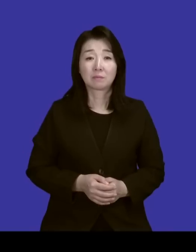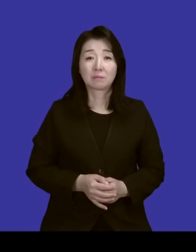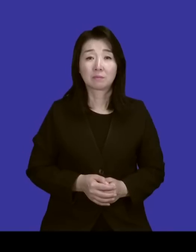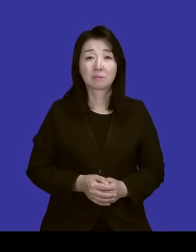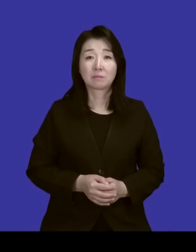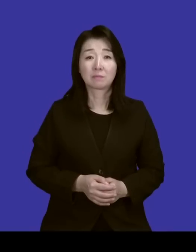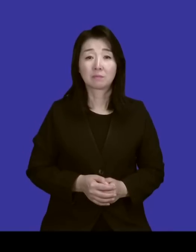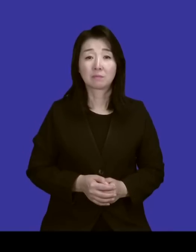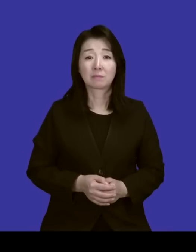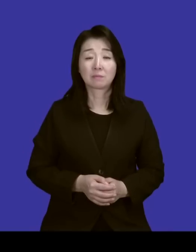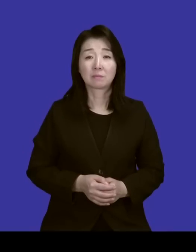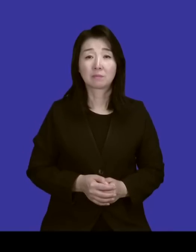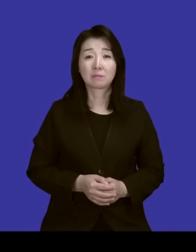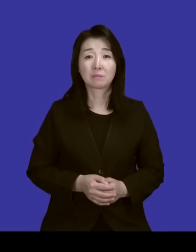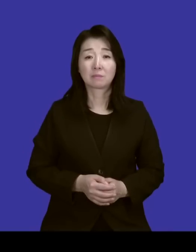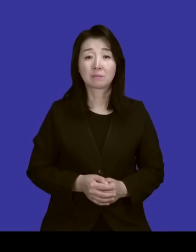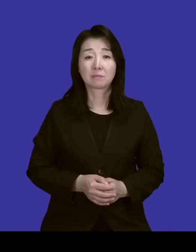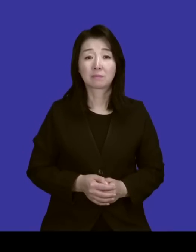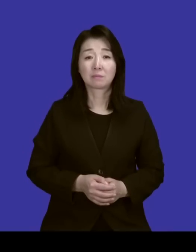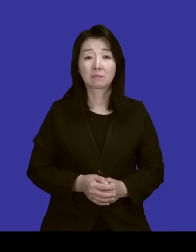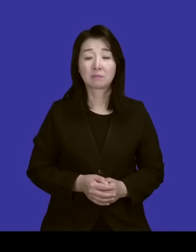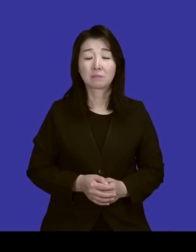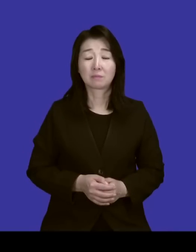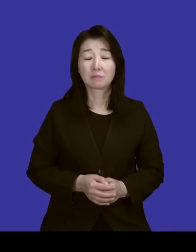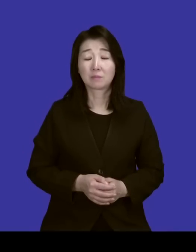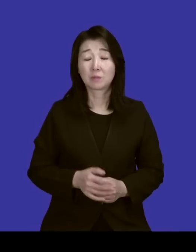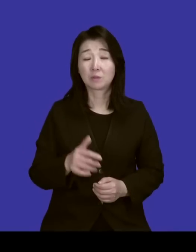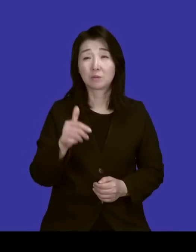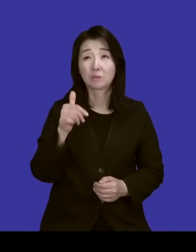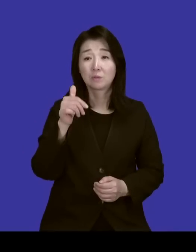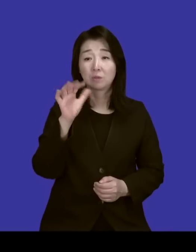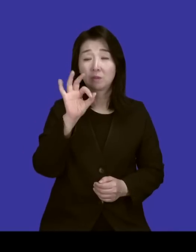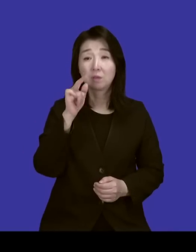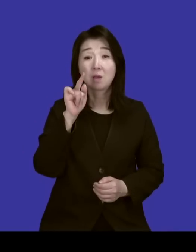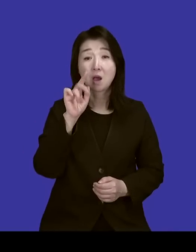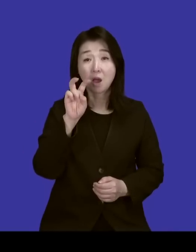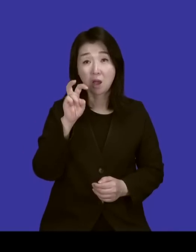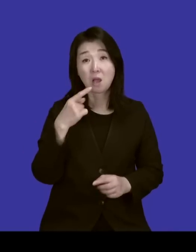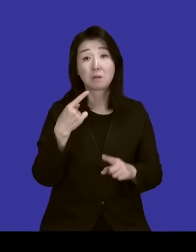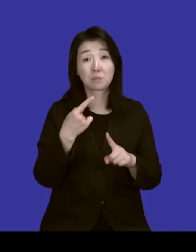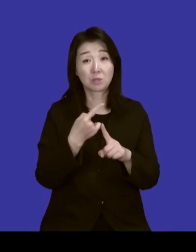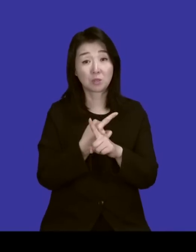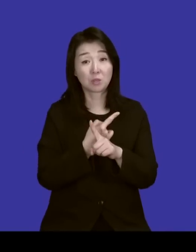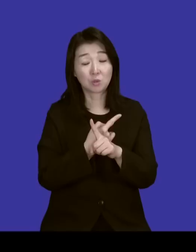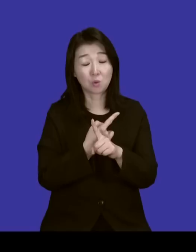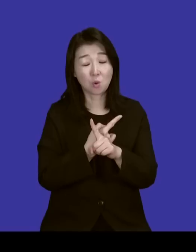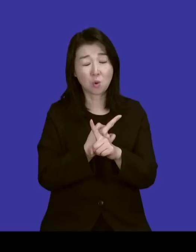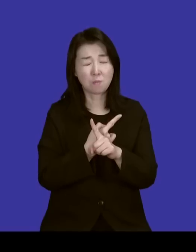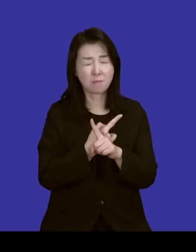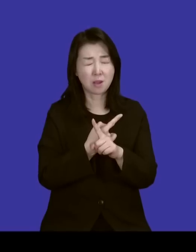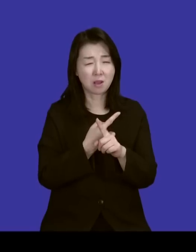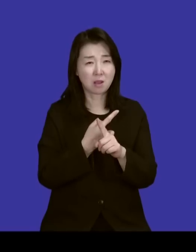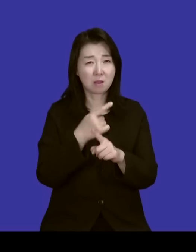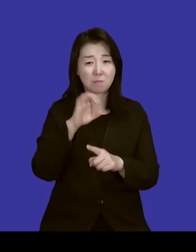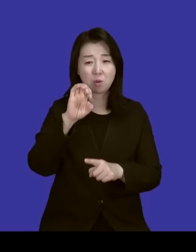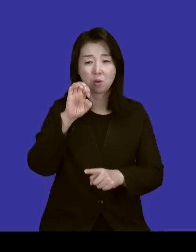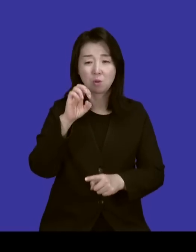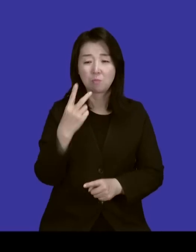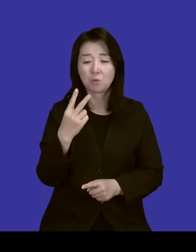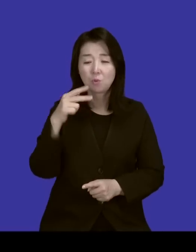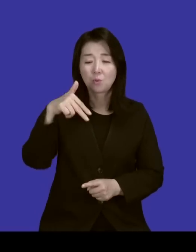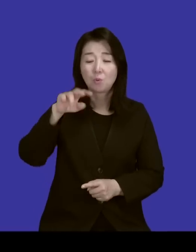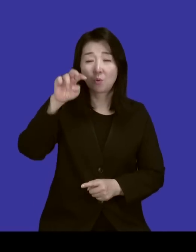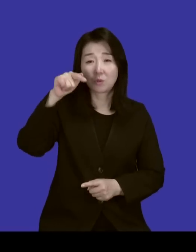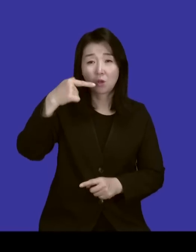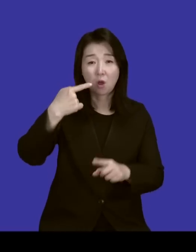그리고 이제 이제 암 치료, 예. 케미칼 치료, 표적 치료 이런 거를